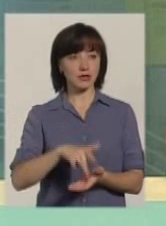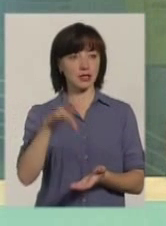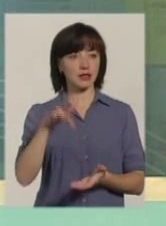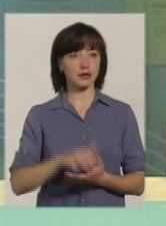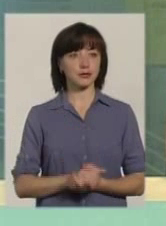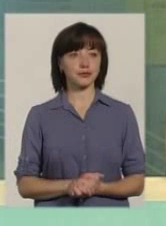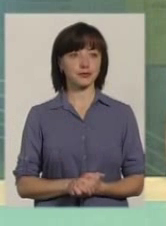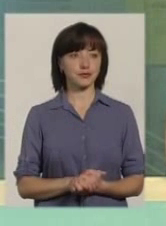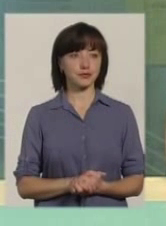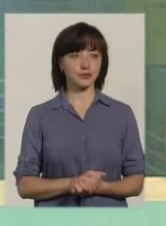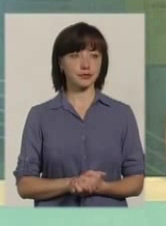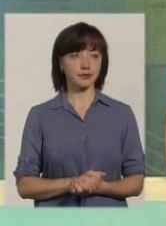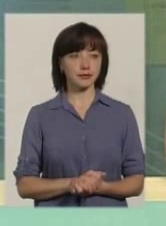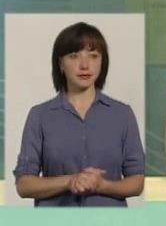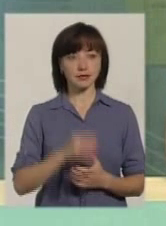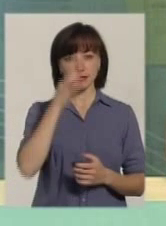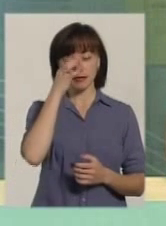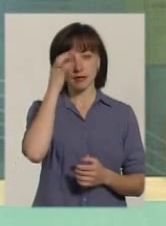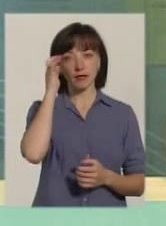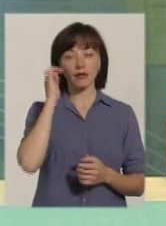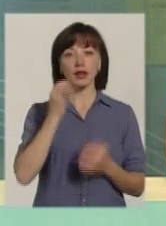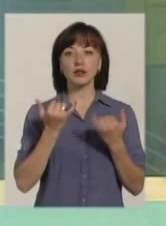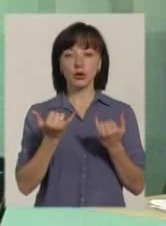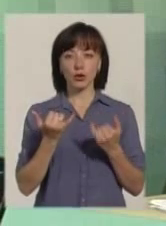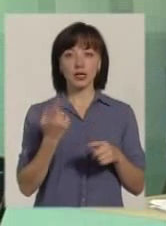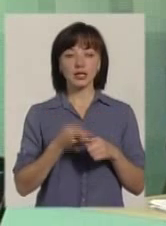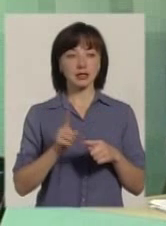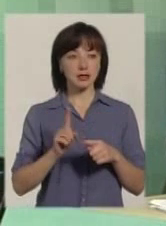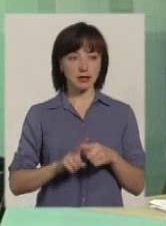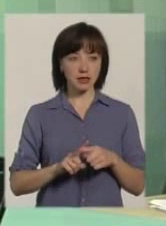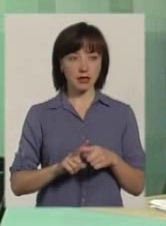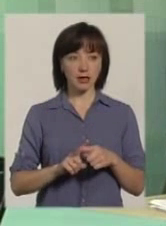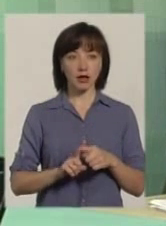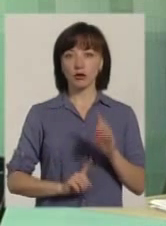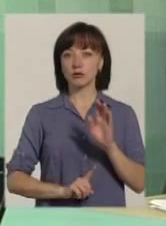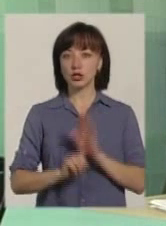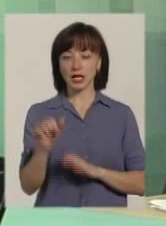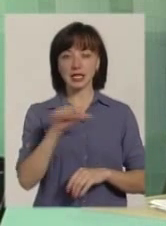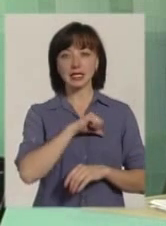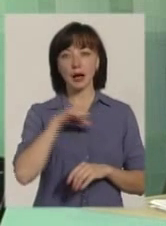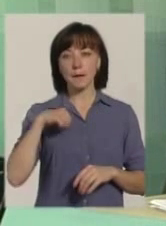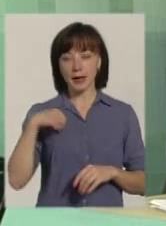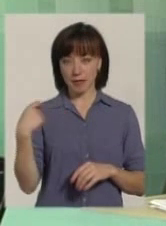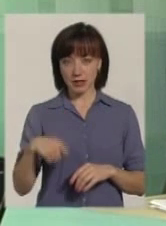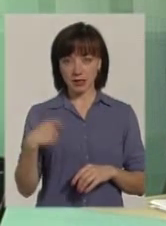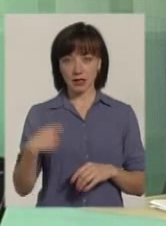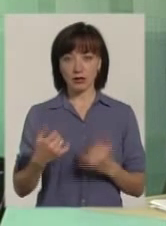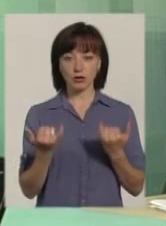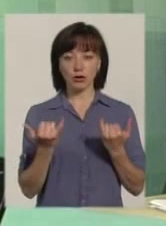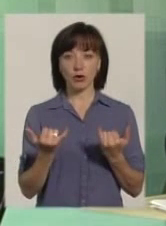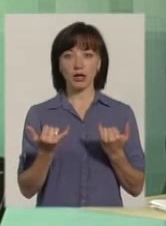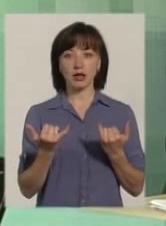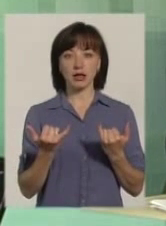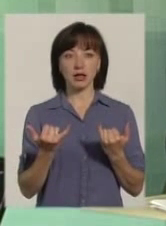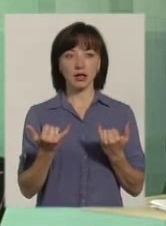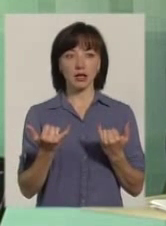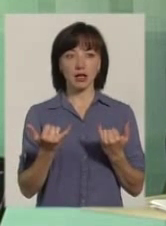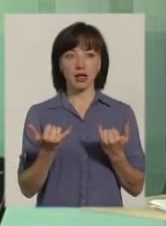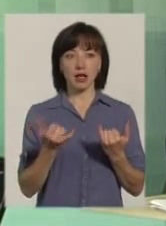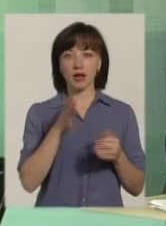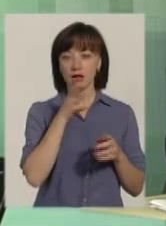в центр, і це не завершено. Сьогодні це розпочинається президентом, і сьогодні каденція президента ще